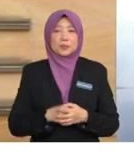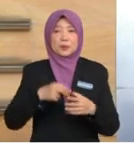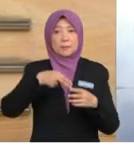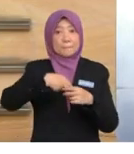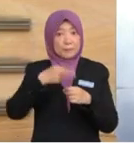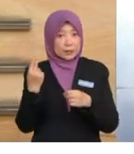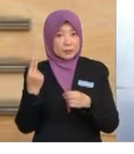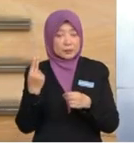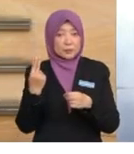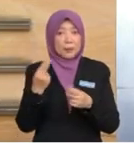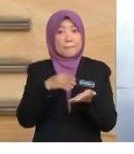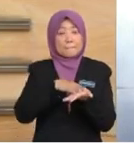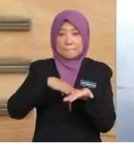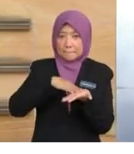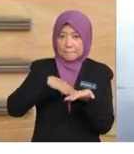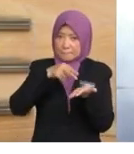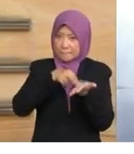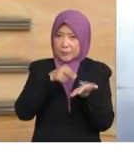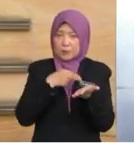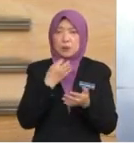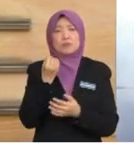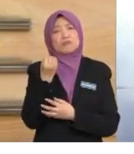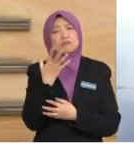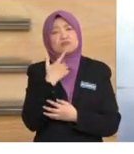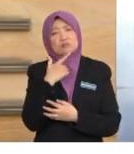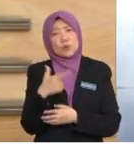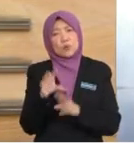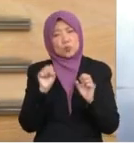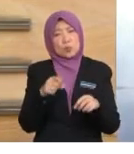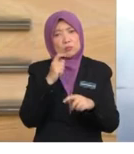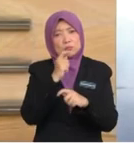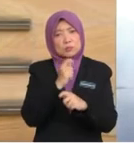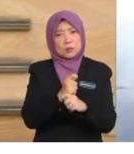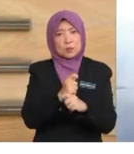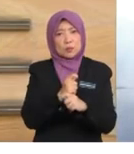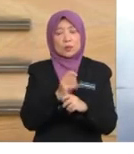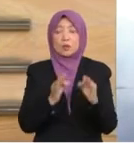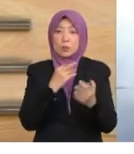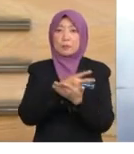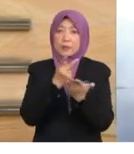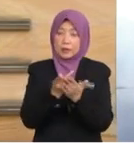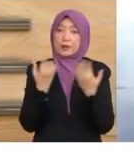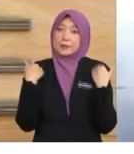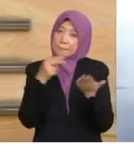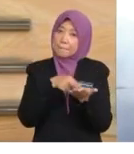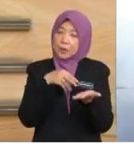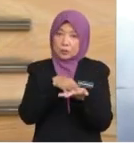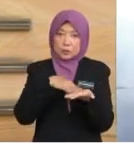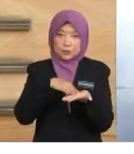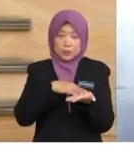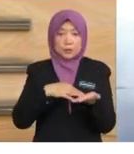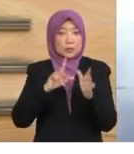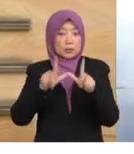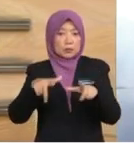penghasilan buttercream ini berapa lama boleh bertahan? Oh, kalau kek yang ada buttercream ni kan, kita letak